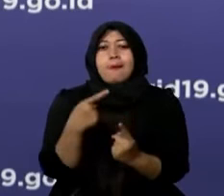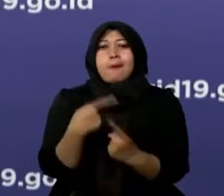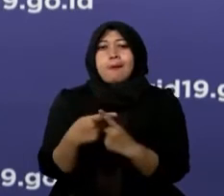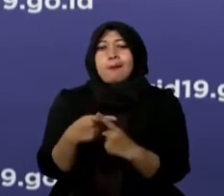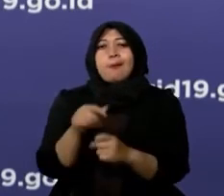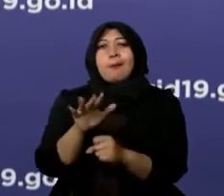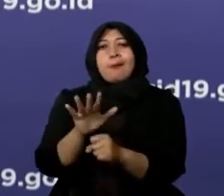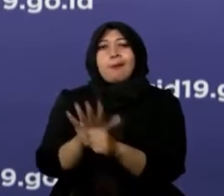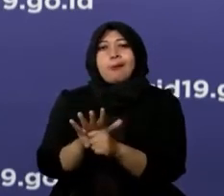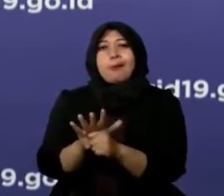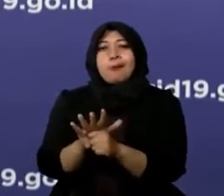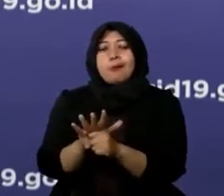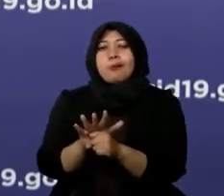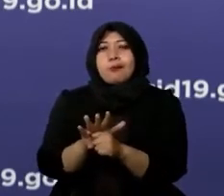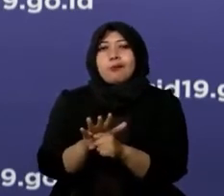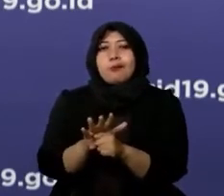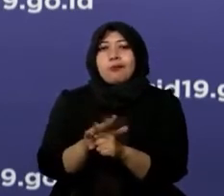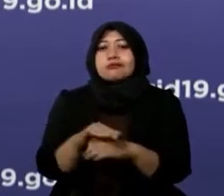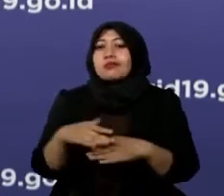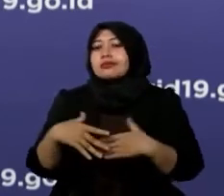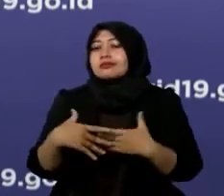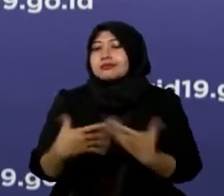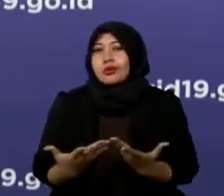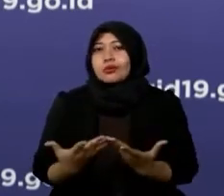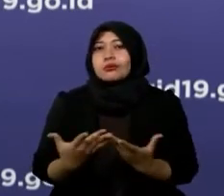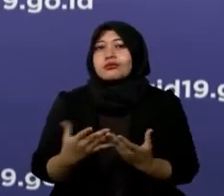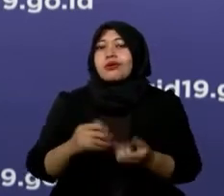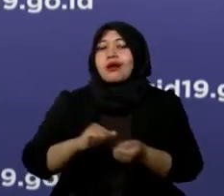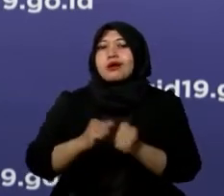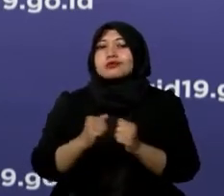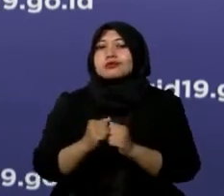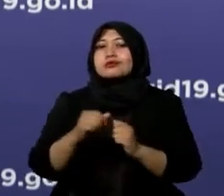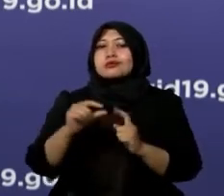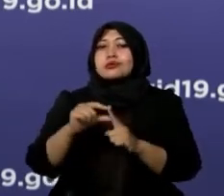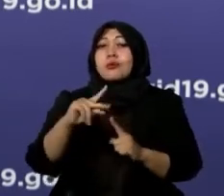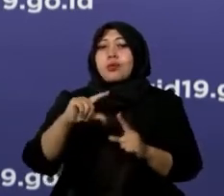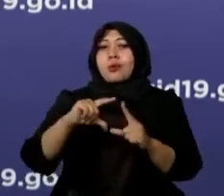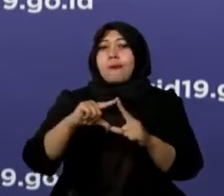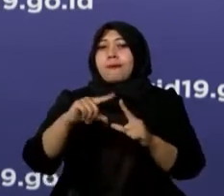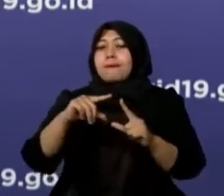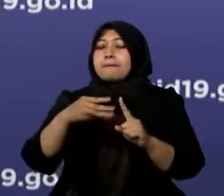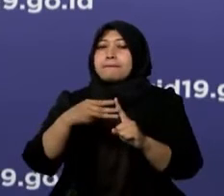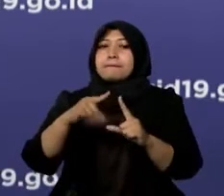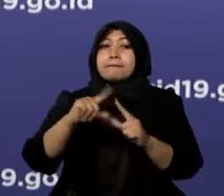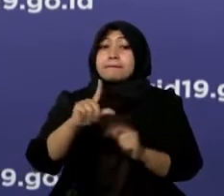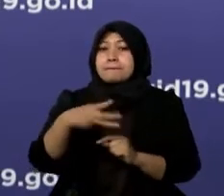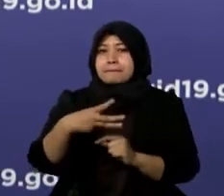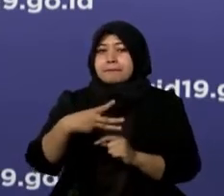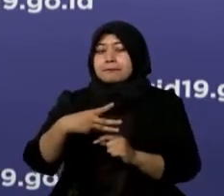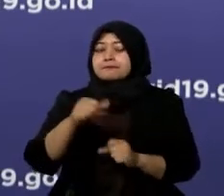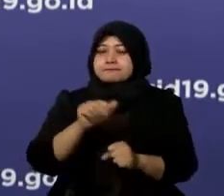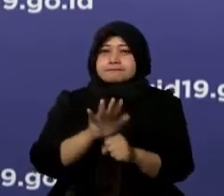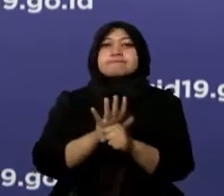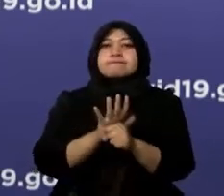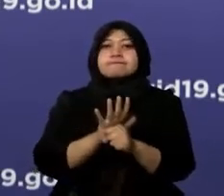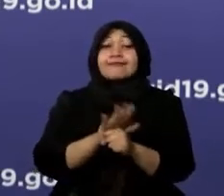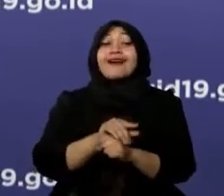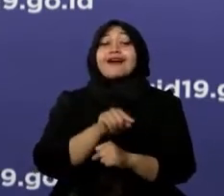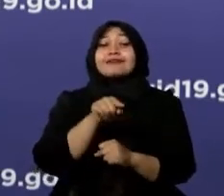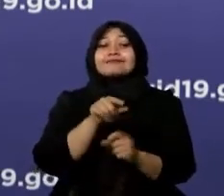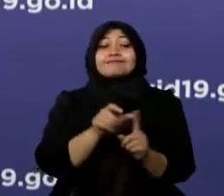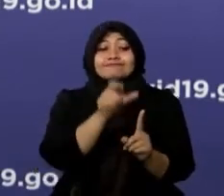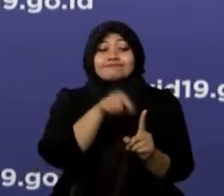konfirmasi positif atau kasus probable COVID-19. Maka kita juga akan masukkan